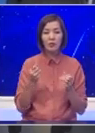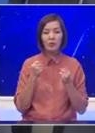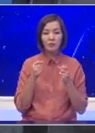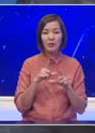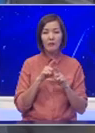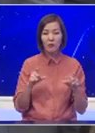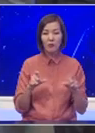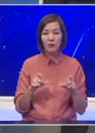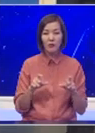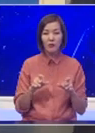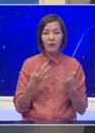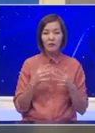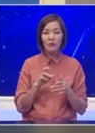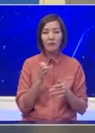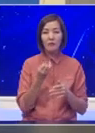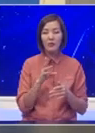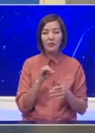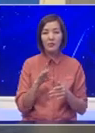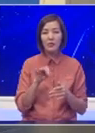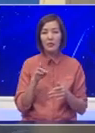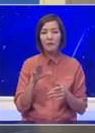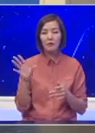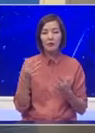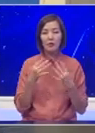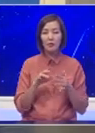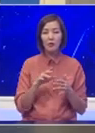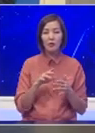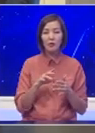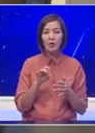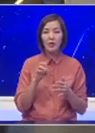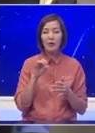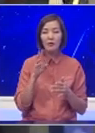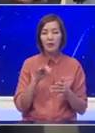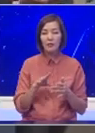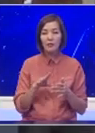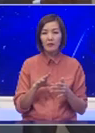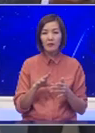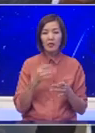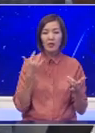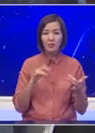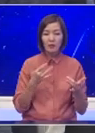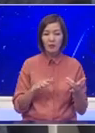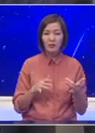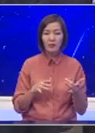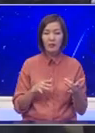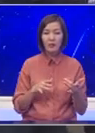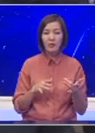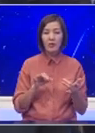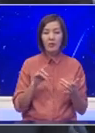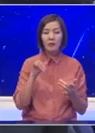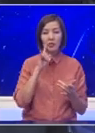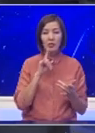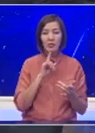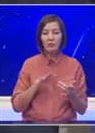спортивных комплекса в селе Байсерке Илийского района, в селах Сарбастау Раймбекского района, Тархап Жамбыльского района, Ашиса Эмбекши